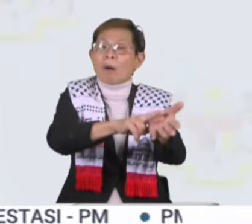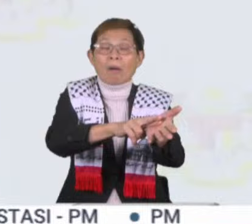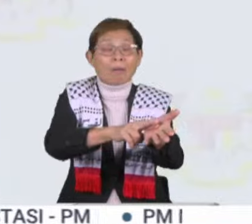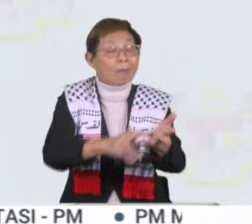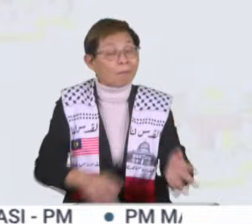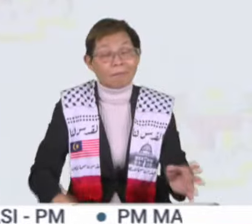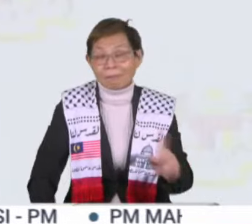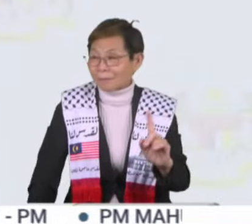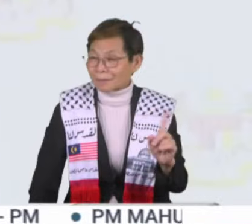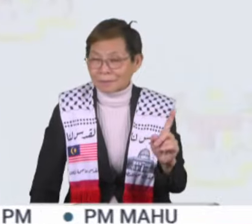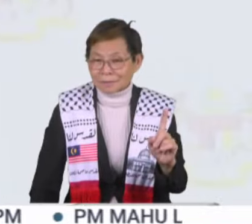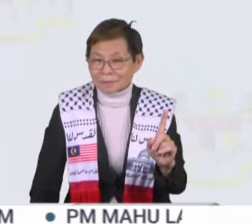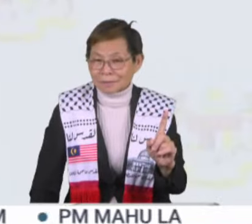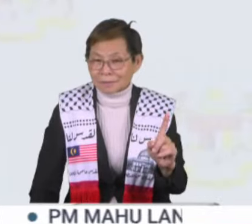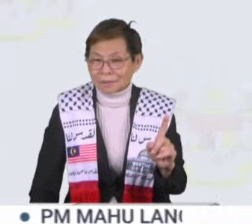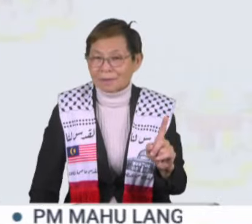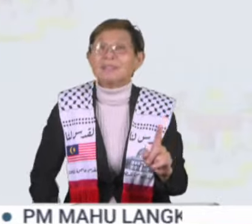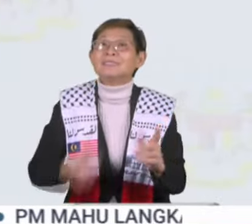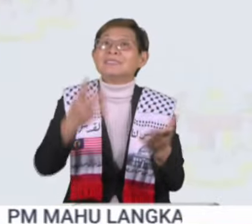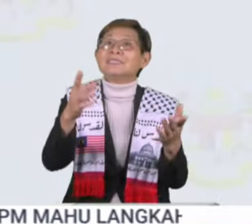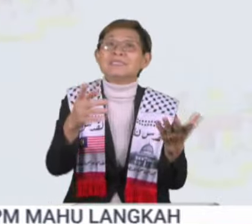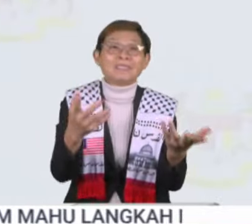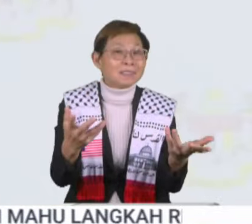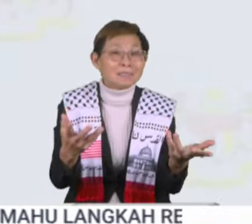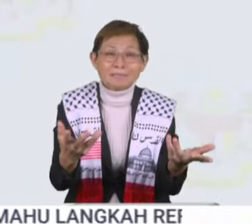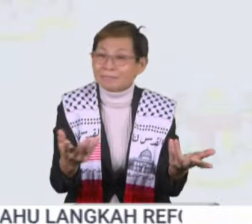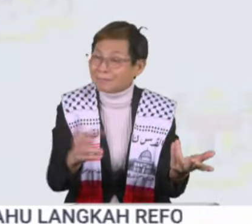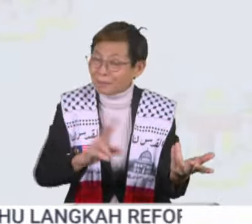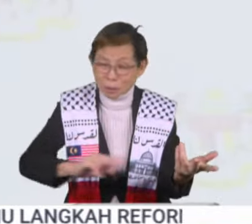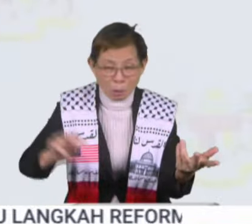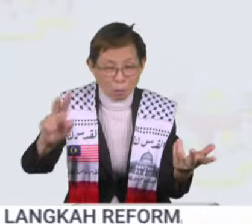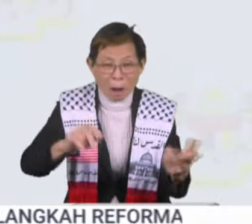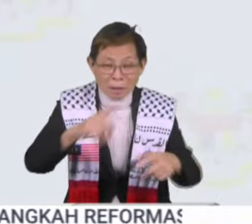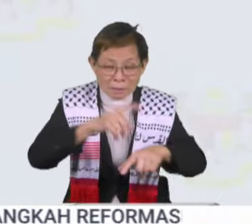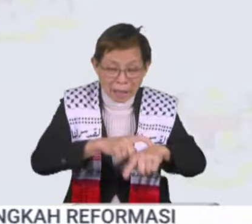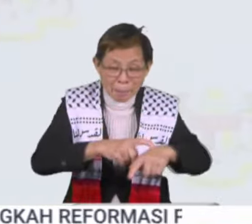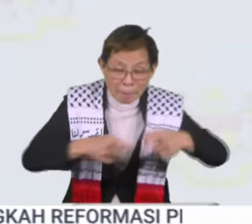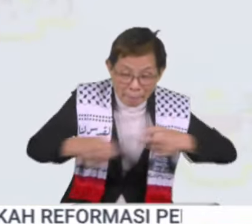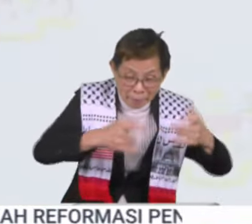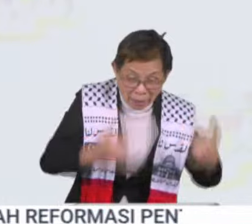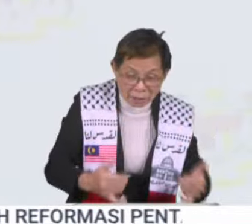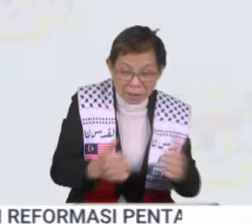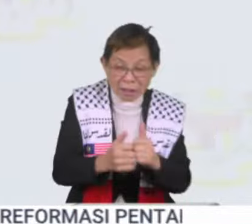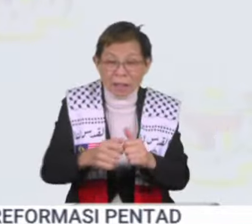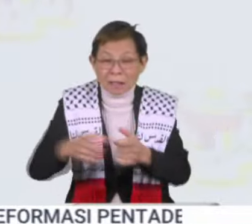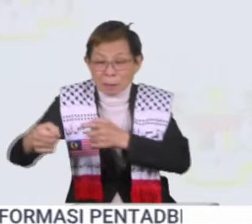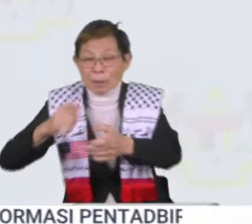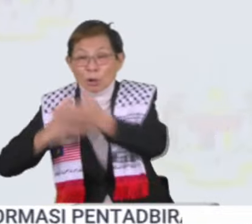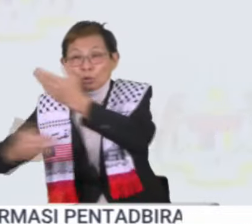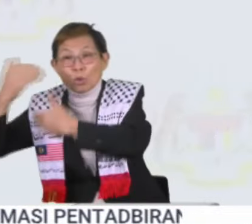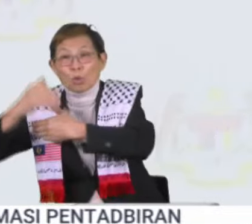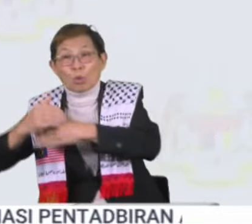Jauh seperti langit dengan bumi zaman pentadbiran sekarang dengan zaman pentadbiran beliau dulu.